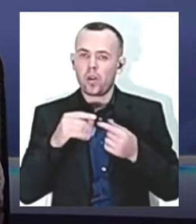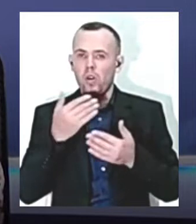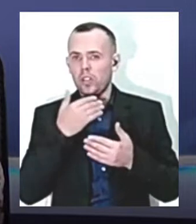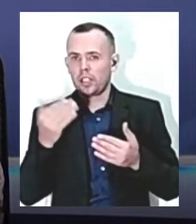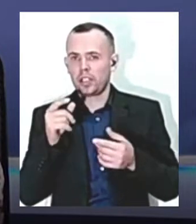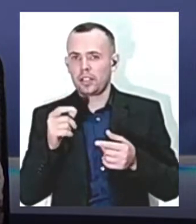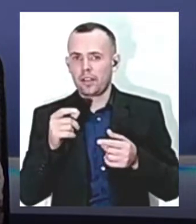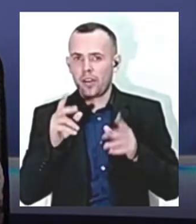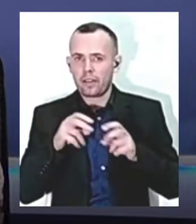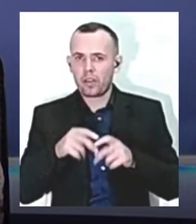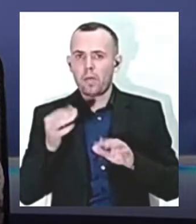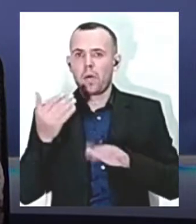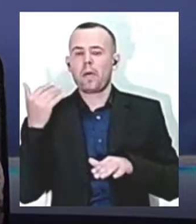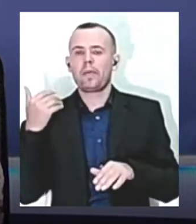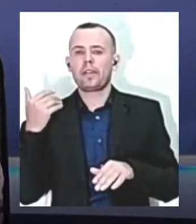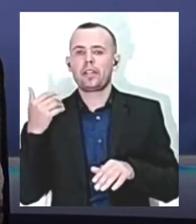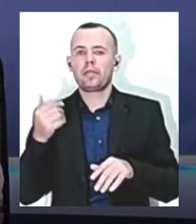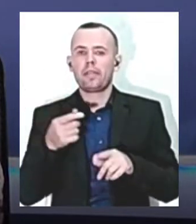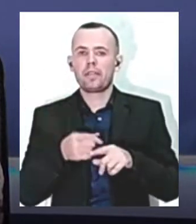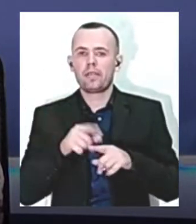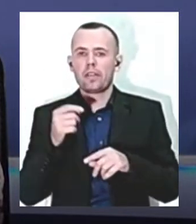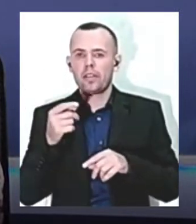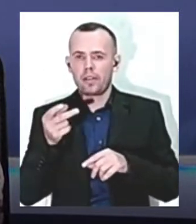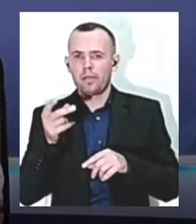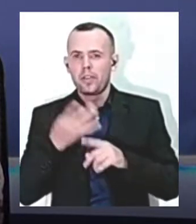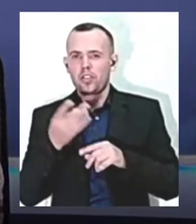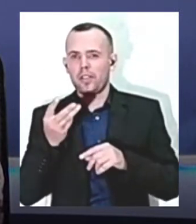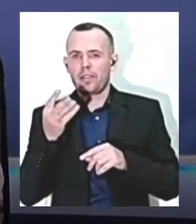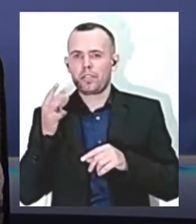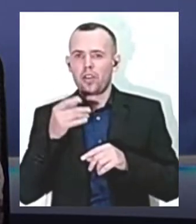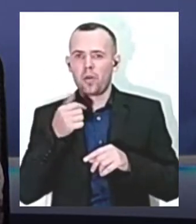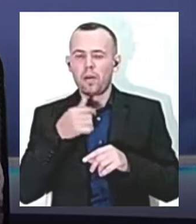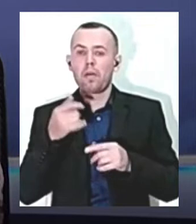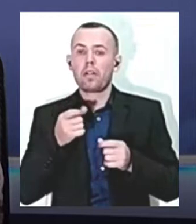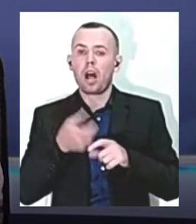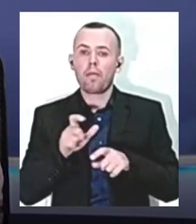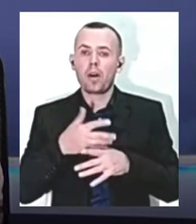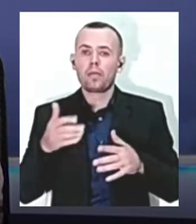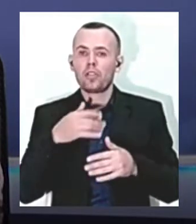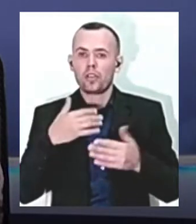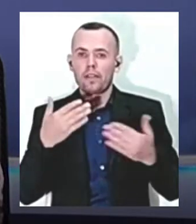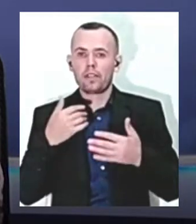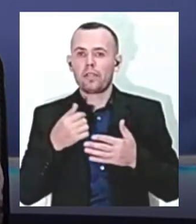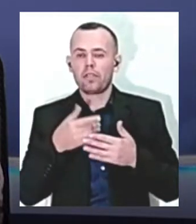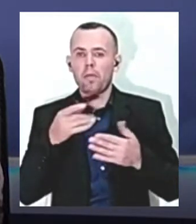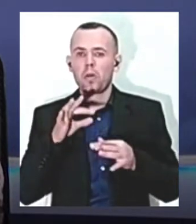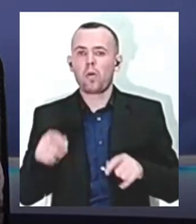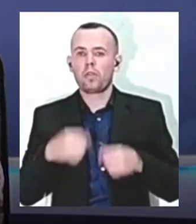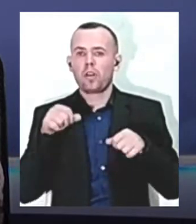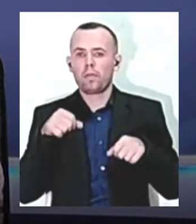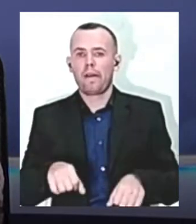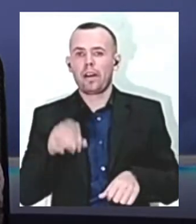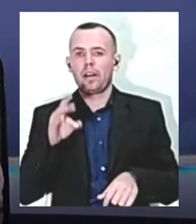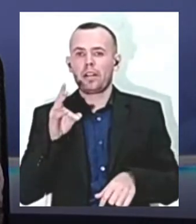попередніми 2-4 роками, що набагато більше людей стали повідомляти про порушення права на захист